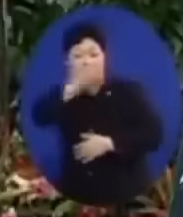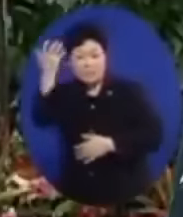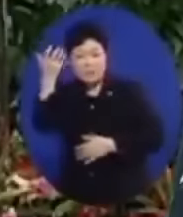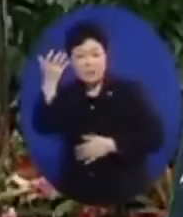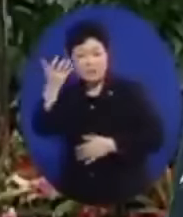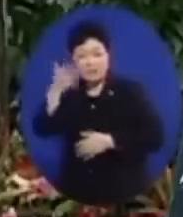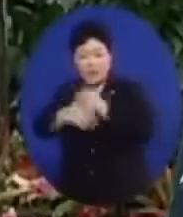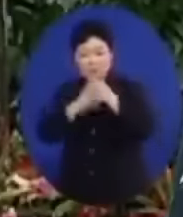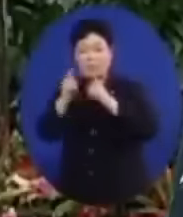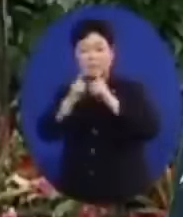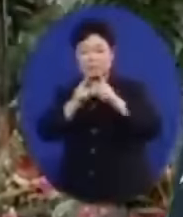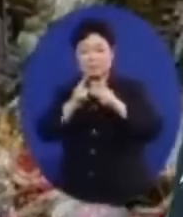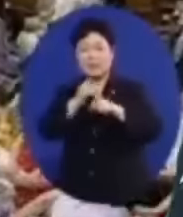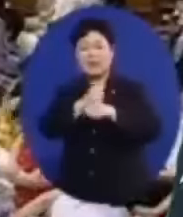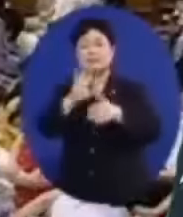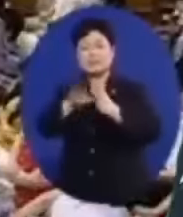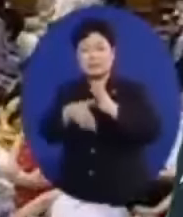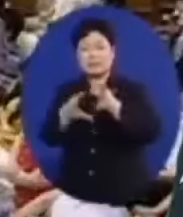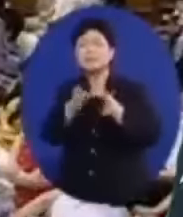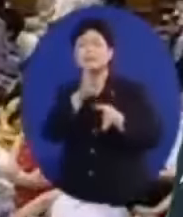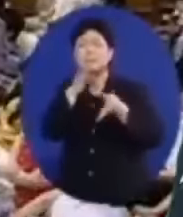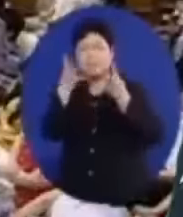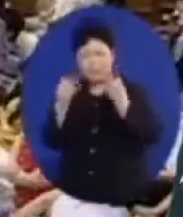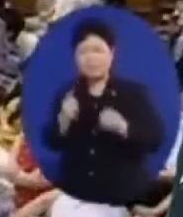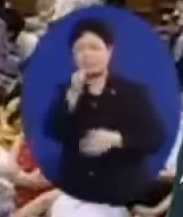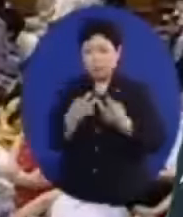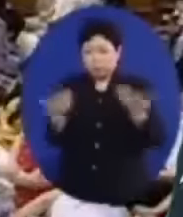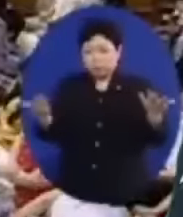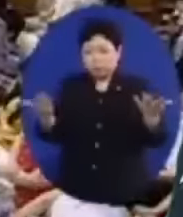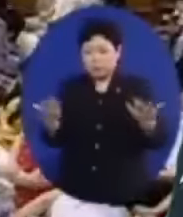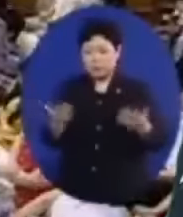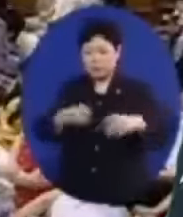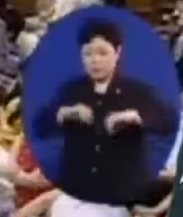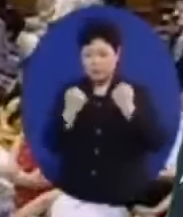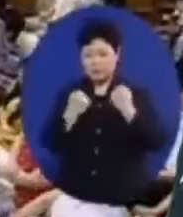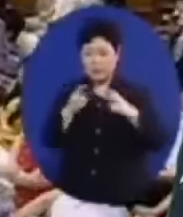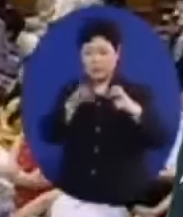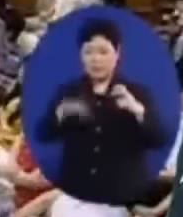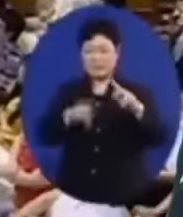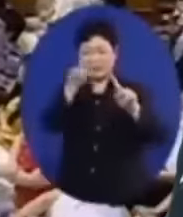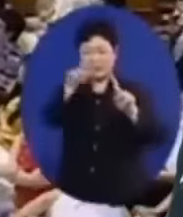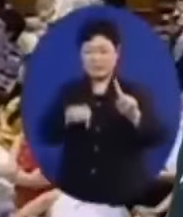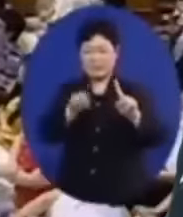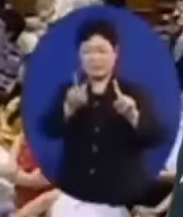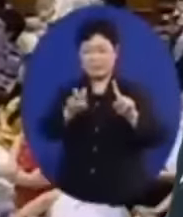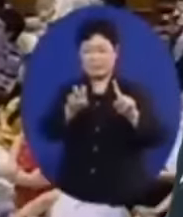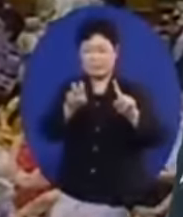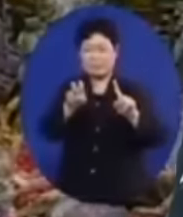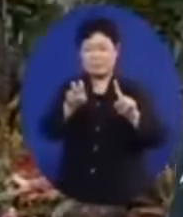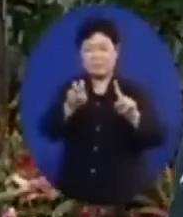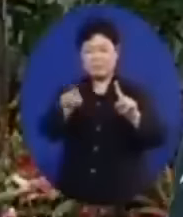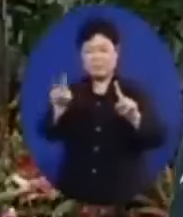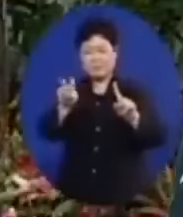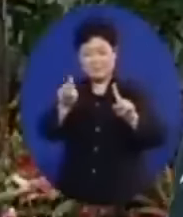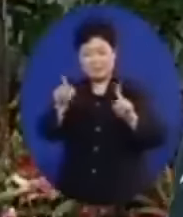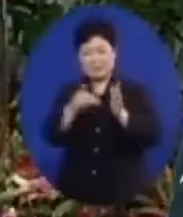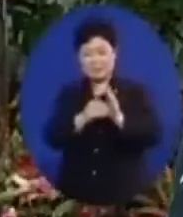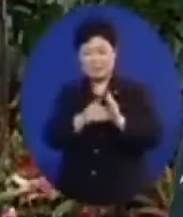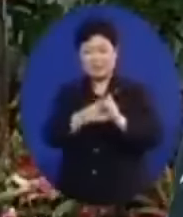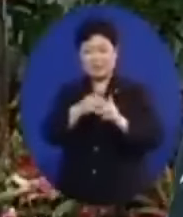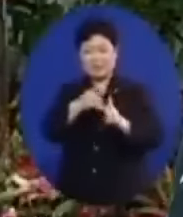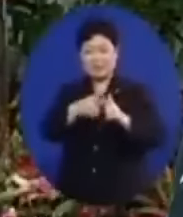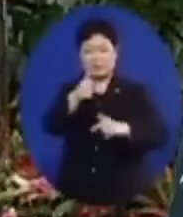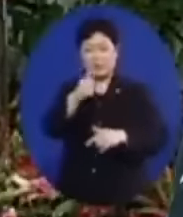하나님이 말씀할 때가 참 많습니다. 마태복음 1장 20절로 21절에 보면 예수님의